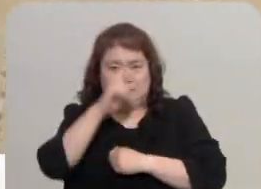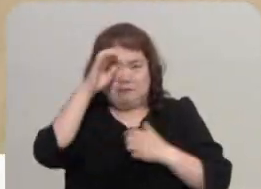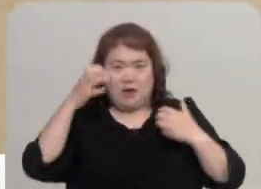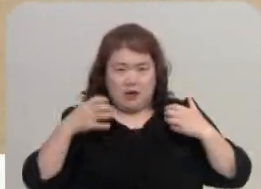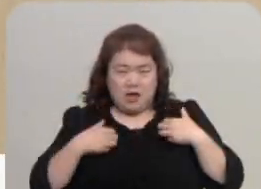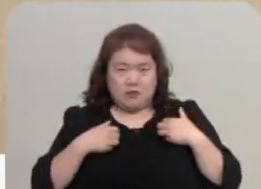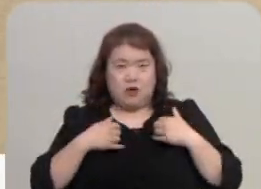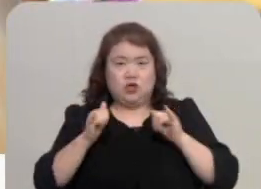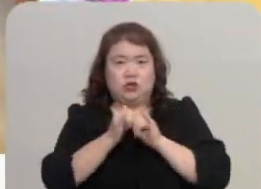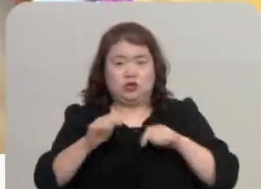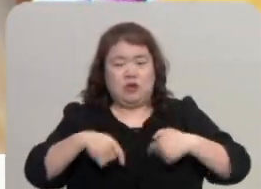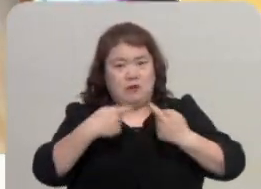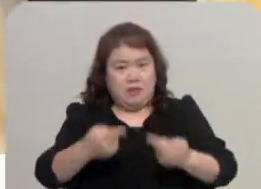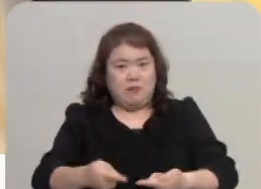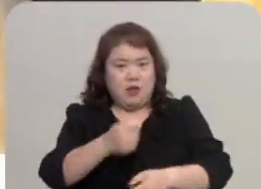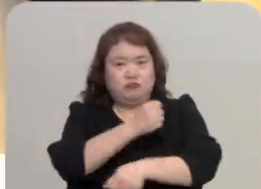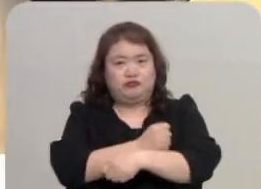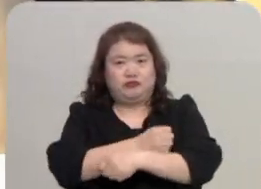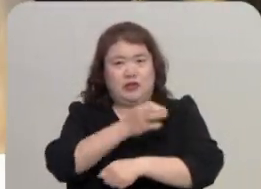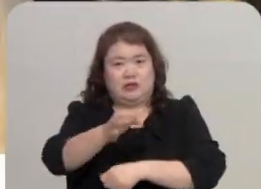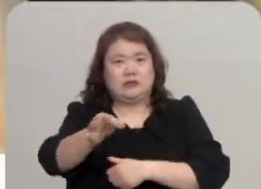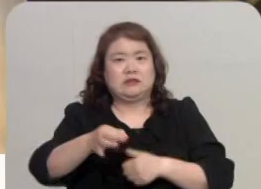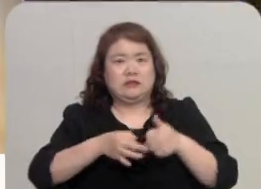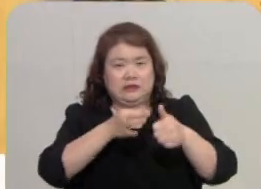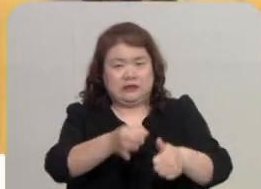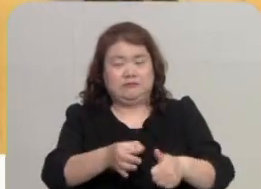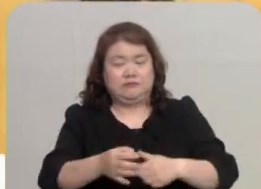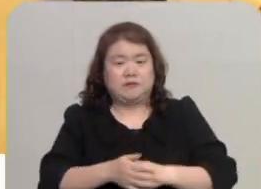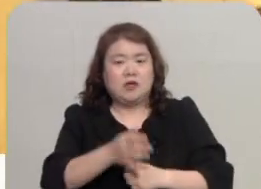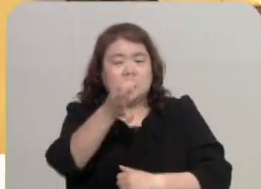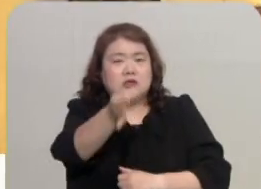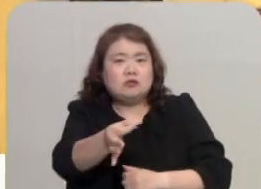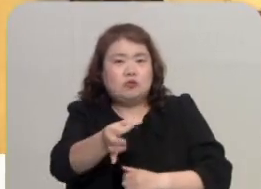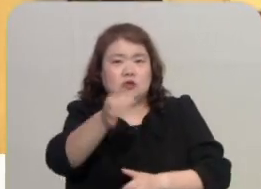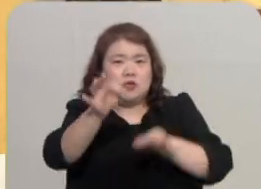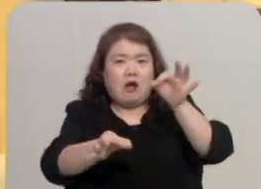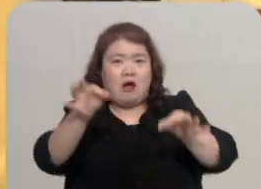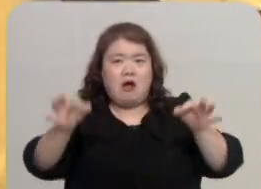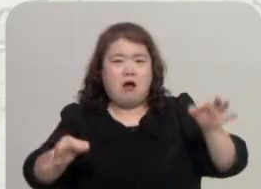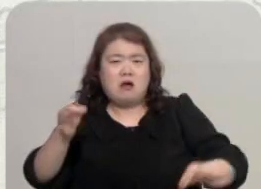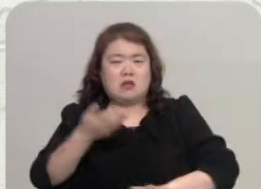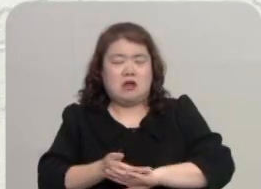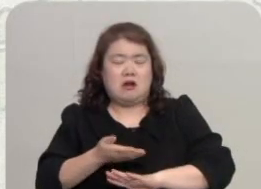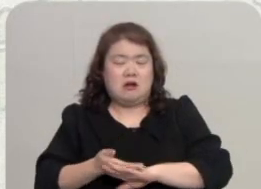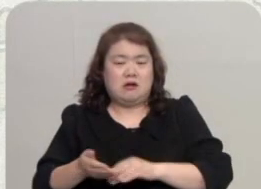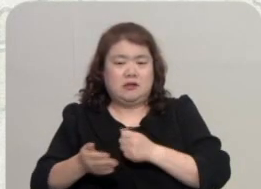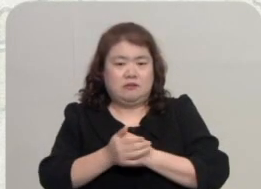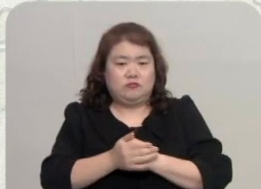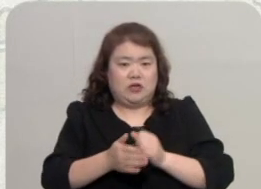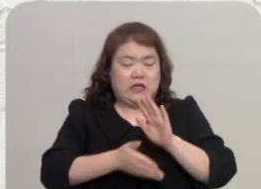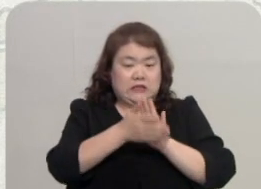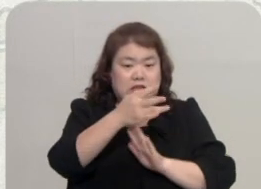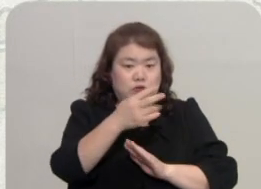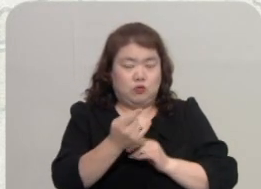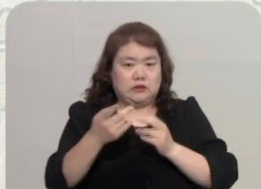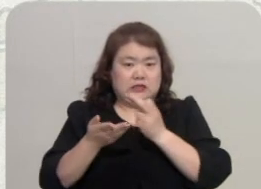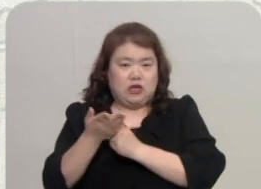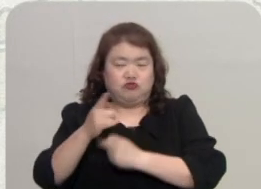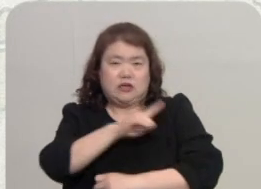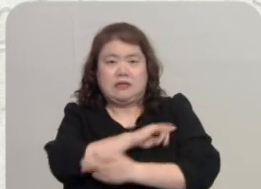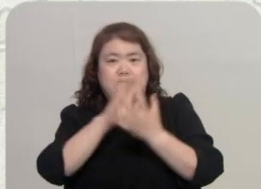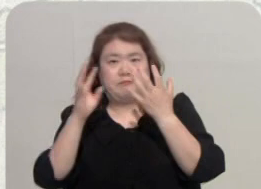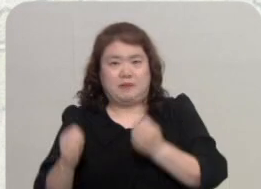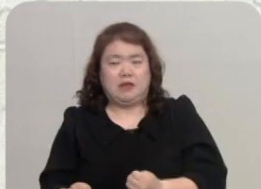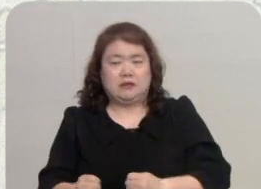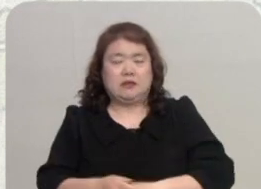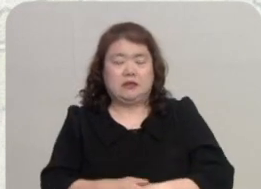지방자치단체에서 참전 명예수당이라는 걸 지급합니다. 그런데 그 액수가 천차만별입니다. 우선 시도별로 보면 제주가 가장